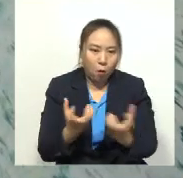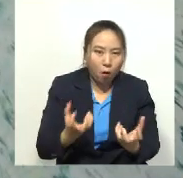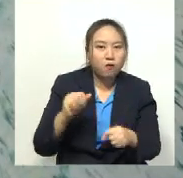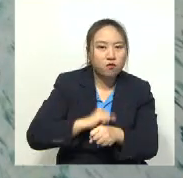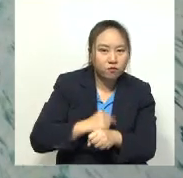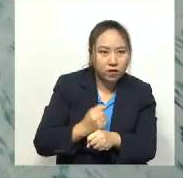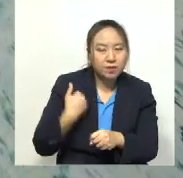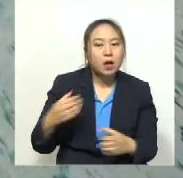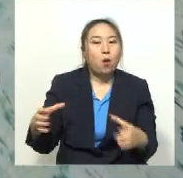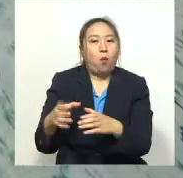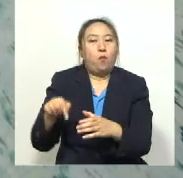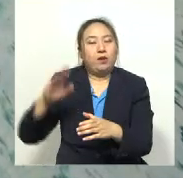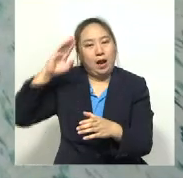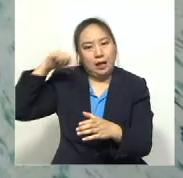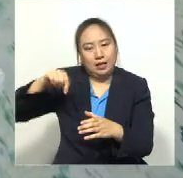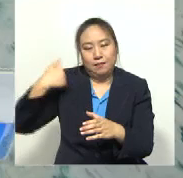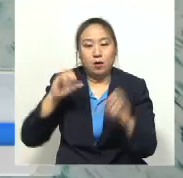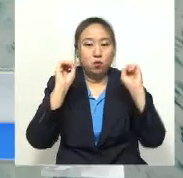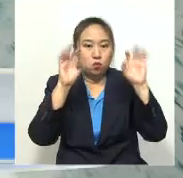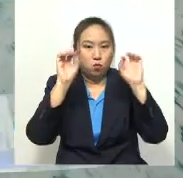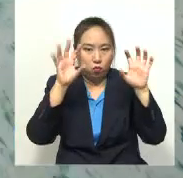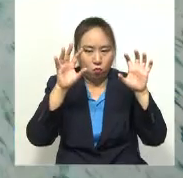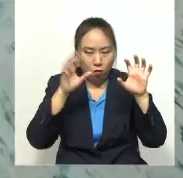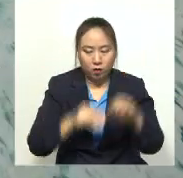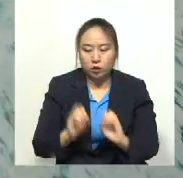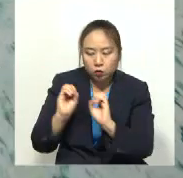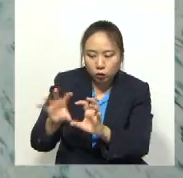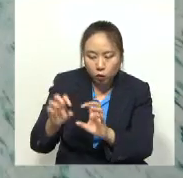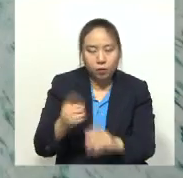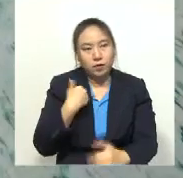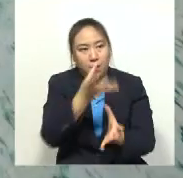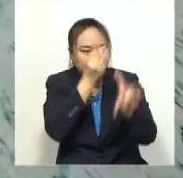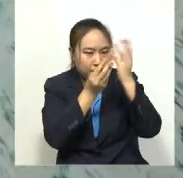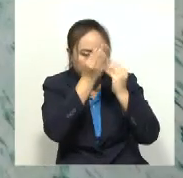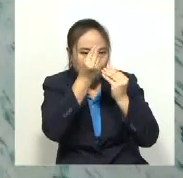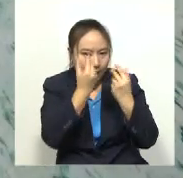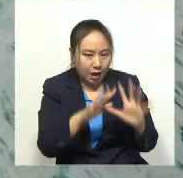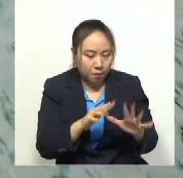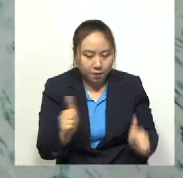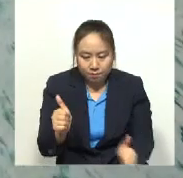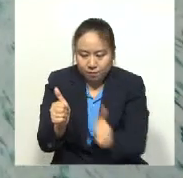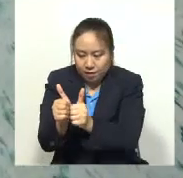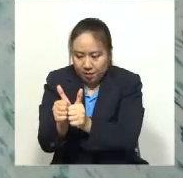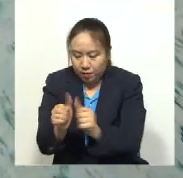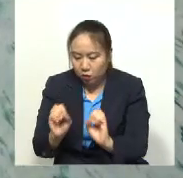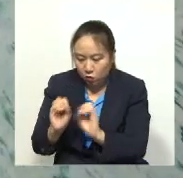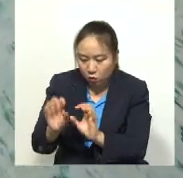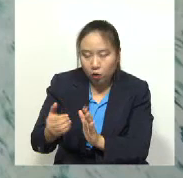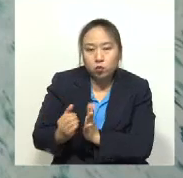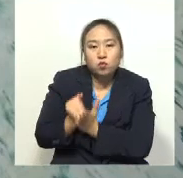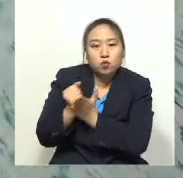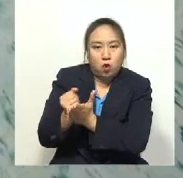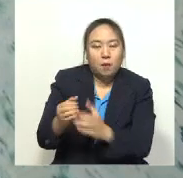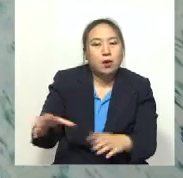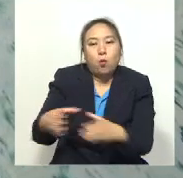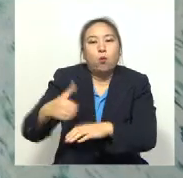นี้นะครับซึ่งจะมีครูที่ไปทำการฝึกอบรมมาเนี่ยเป็นเหมือนพี่เลี้ยงแล้วก็เป็นครูหัวหน้า